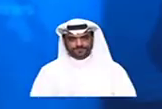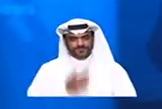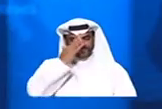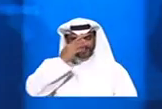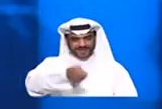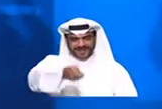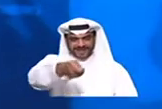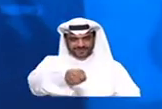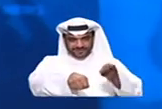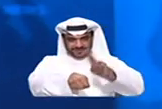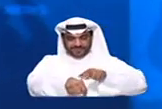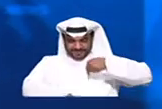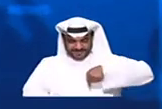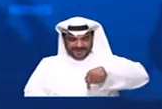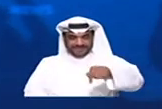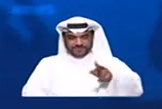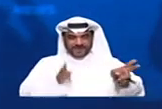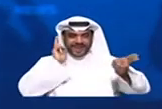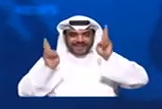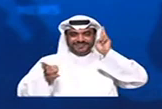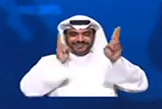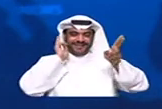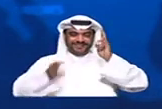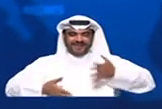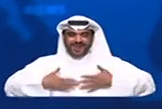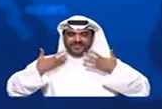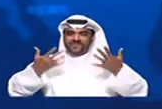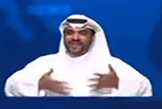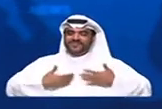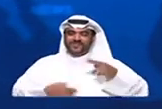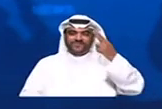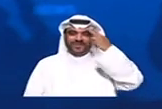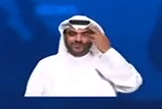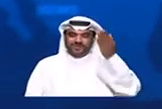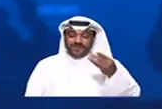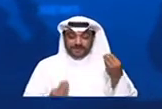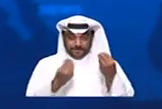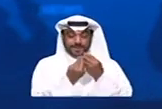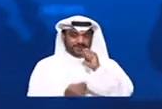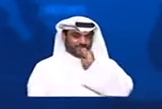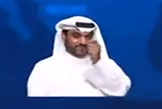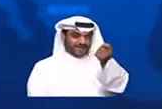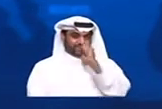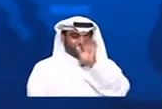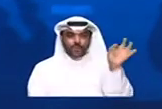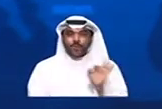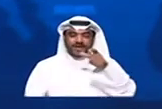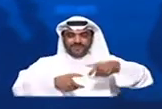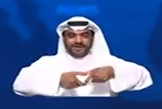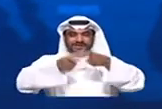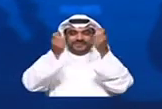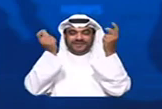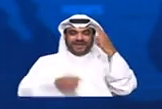أهلا بكم مجددا، وما زلنا مع أجواء الاحتفالات في السعودية. وينضم إلينا من العاصمة السعودية الرياض